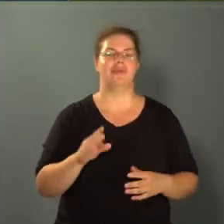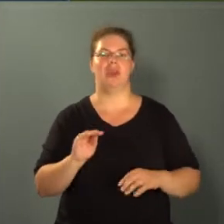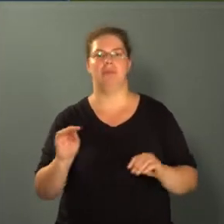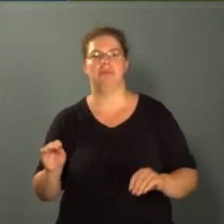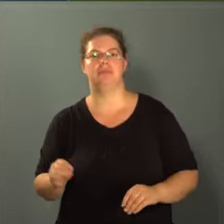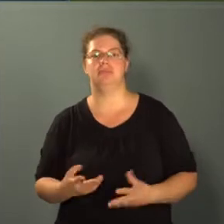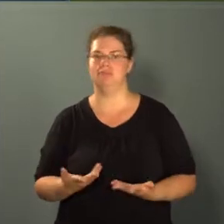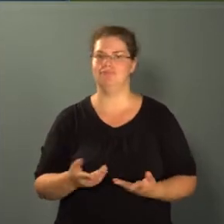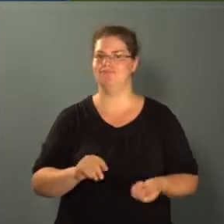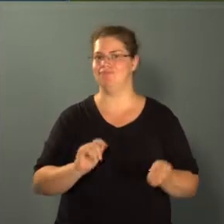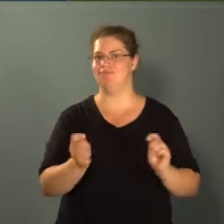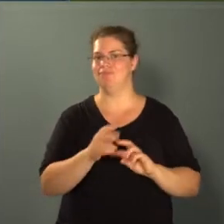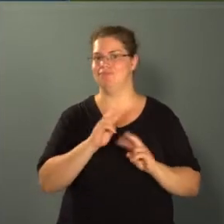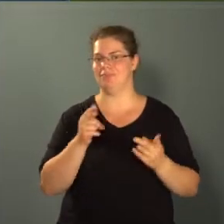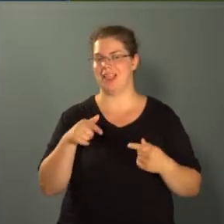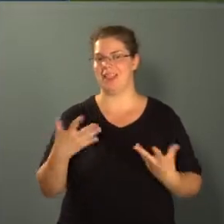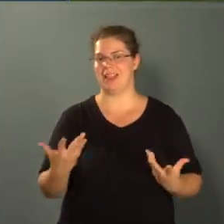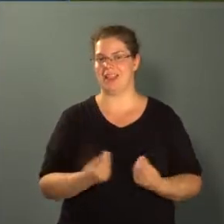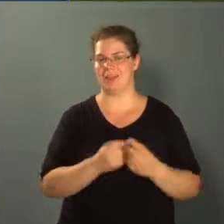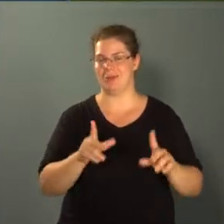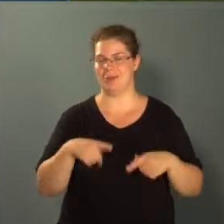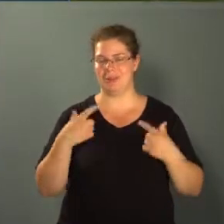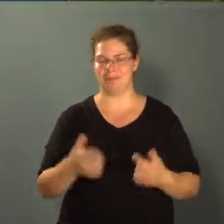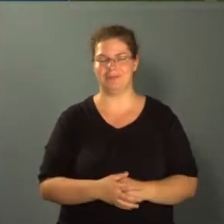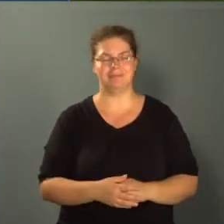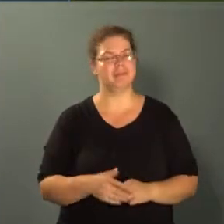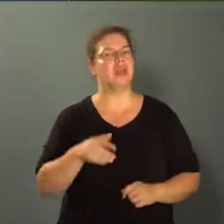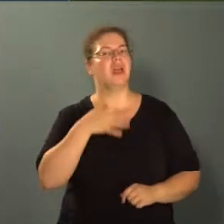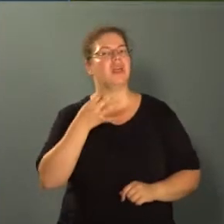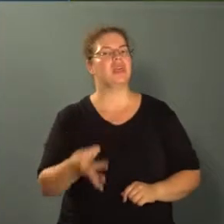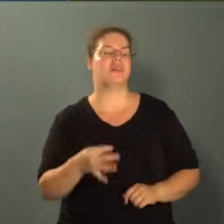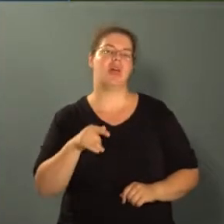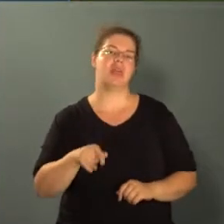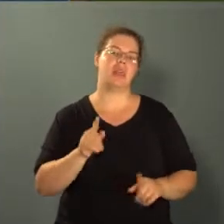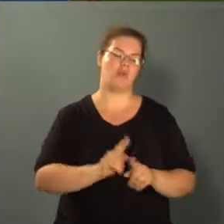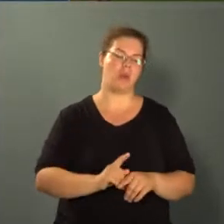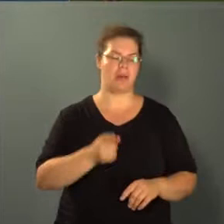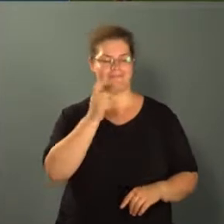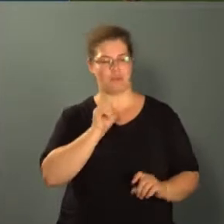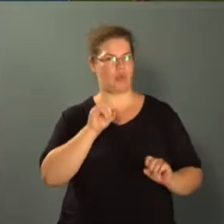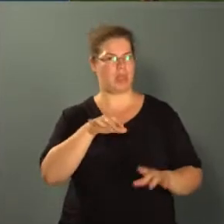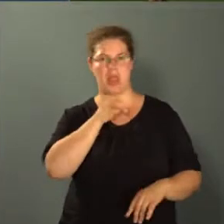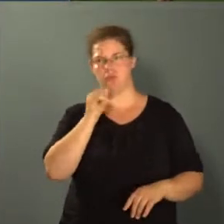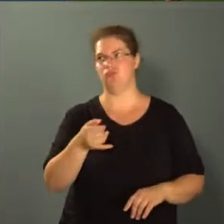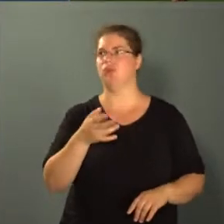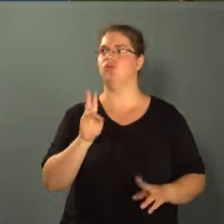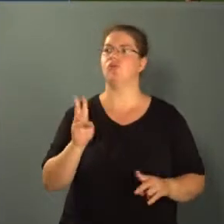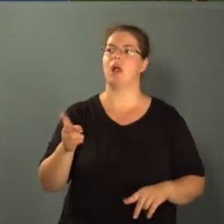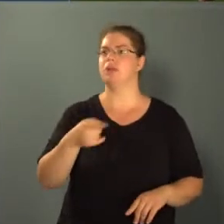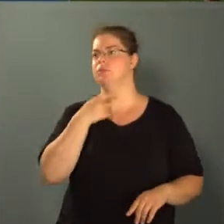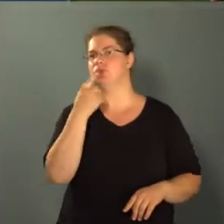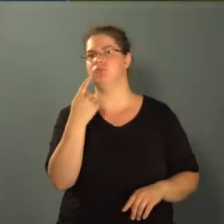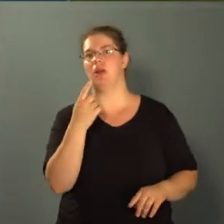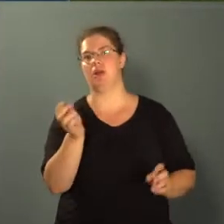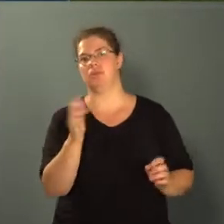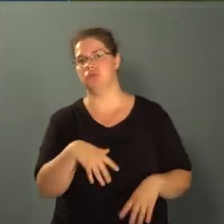úgyhogy ez változik a világ, úgyhogy ezzel együtt kell, hogy éljünk. Szóval ennek mondjuk olyan rossz hatása nincs, hogy valaki mondjuk magába